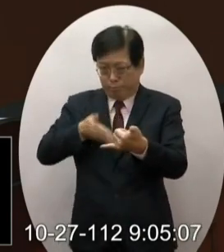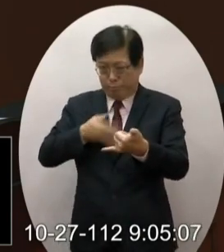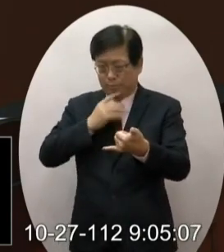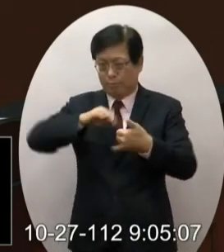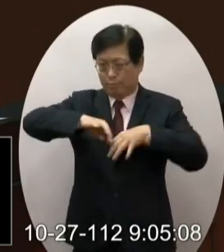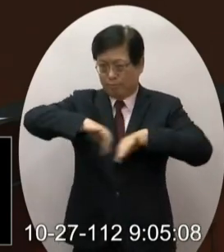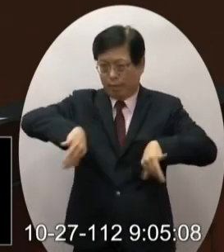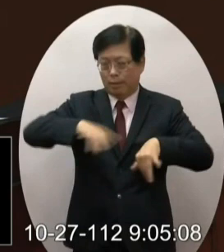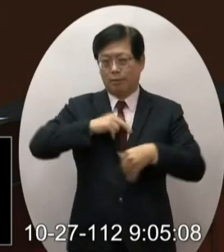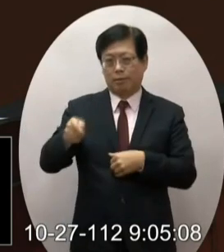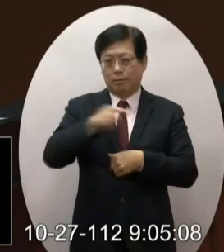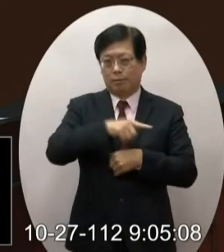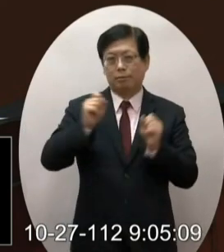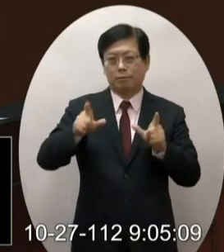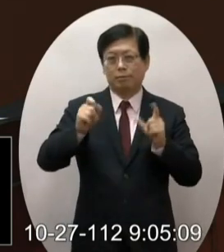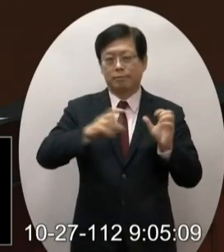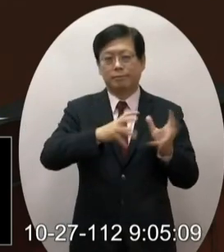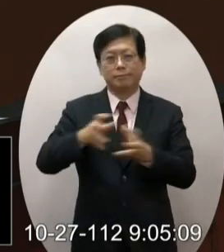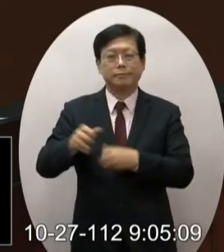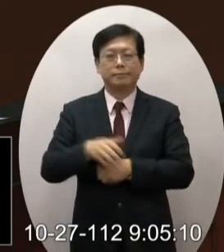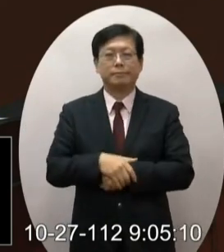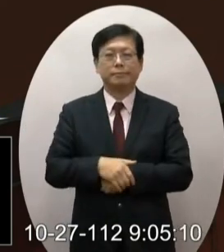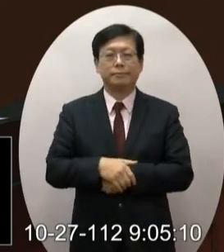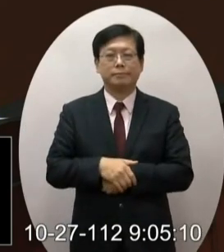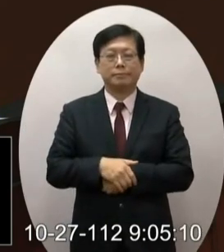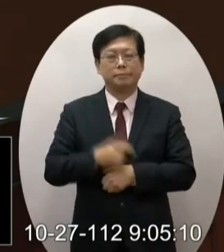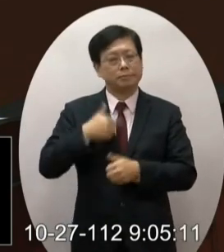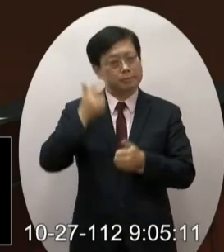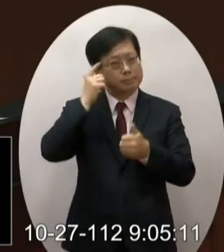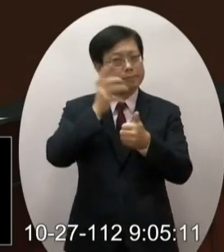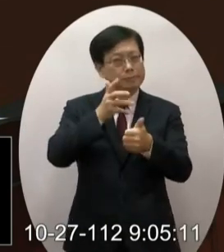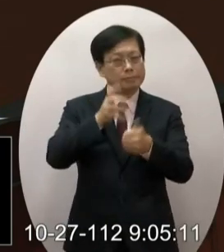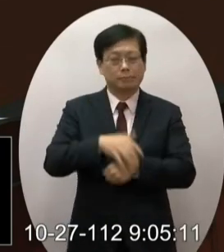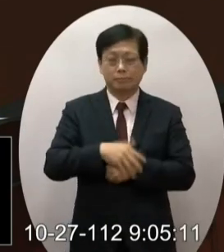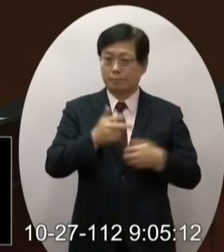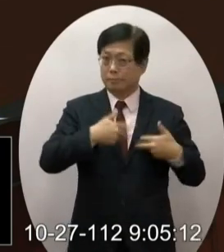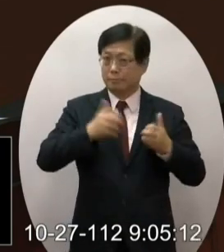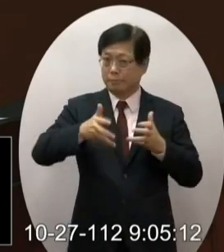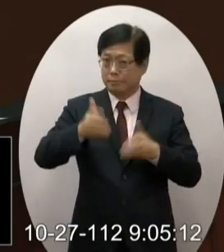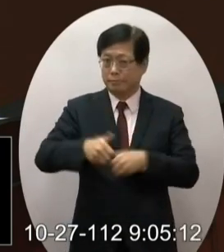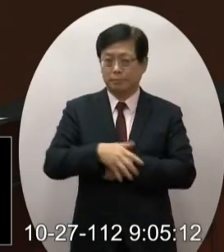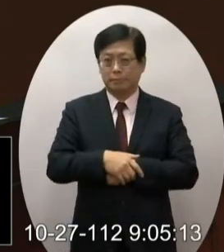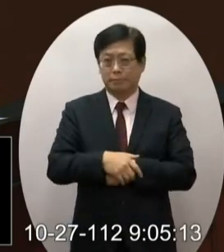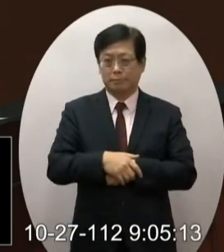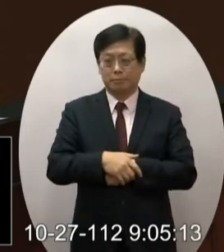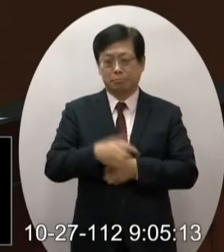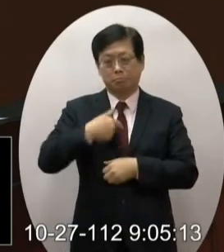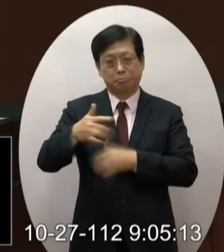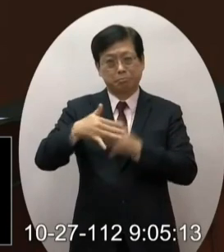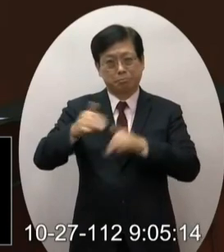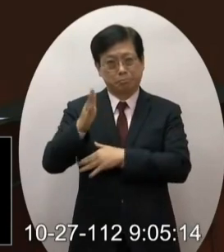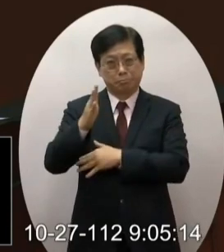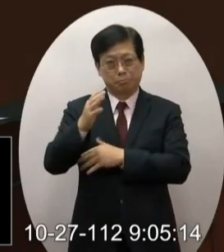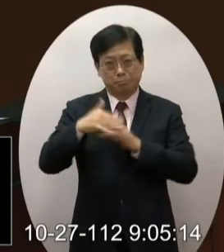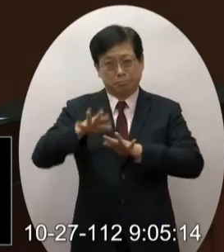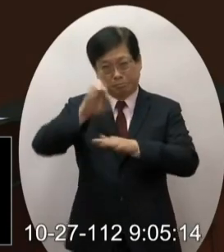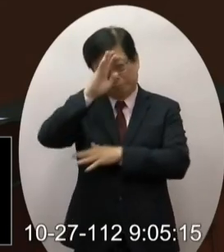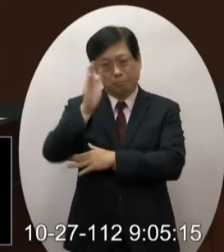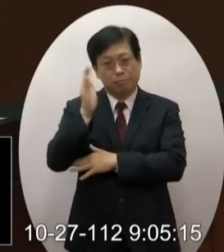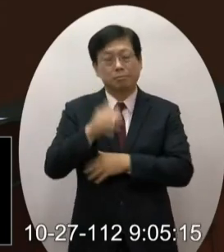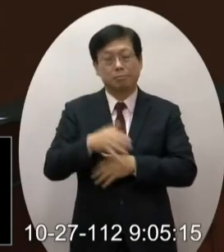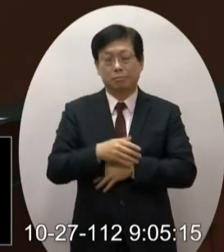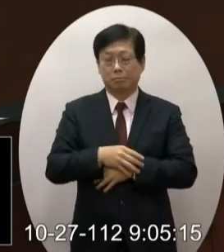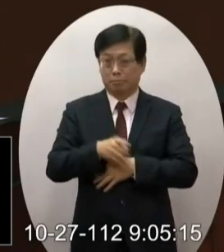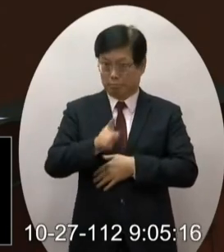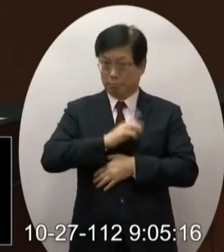为截然两个不同的世界。请问蔡英文总统跟执政的民进党政府